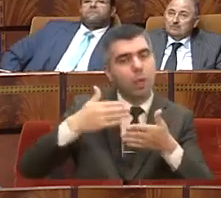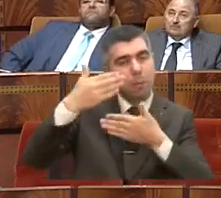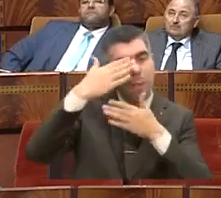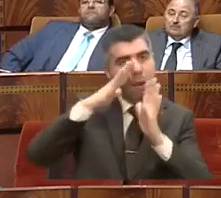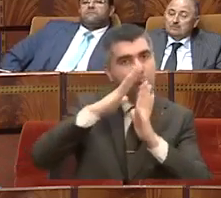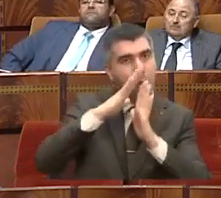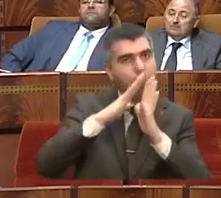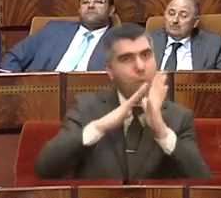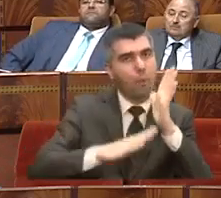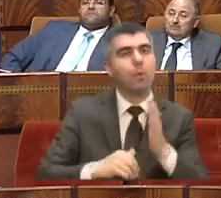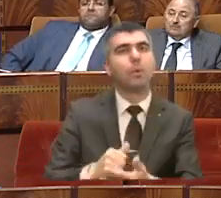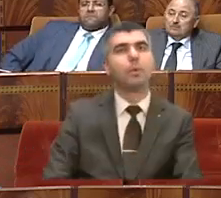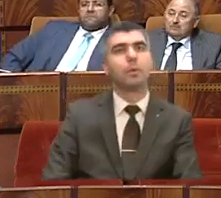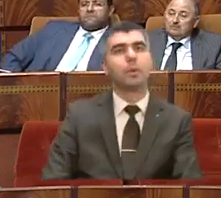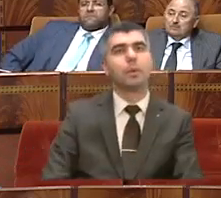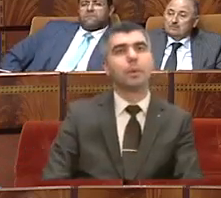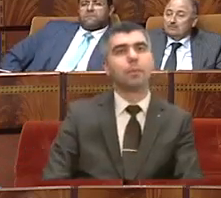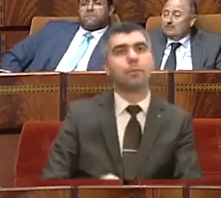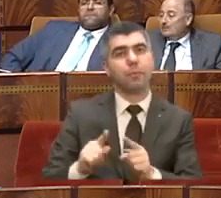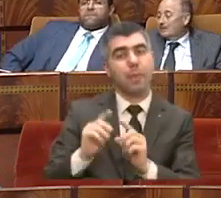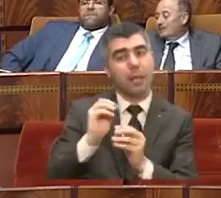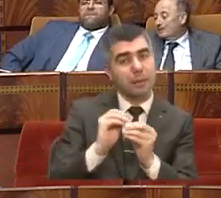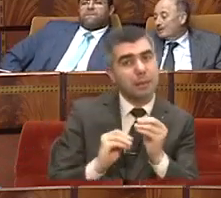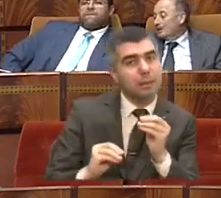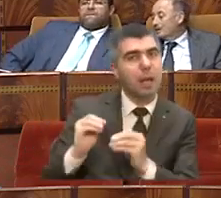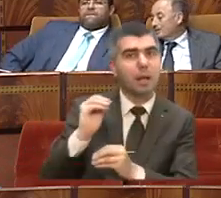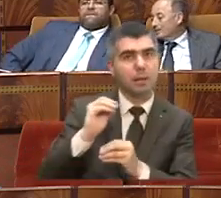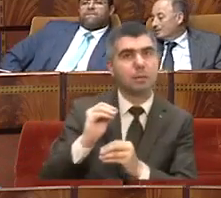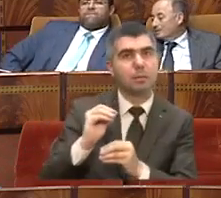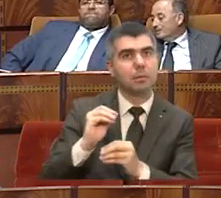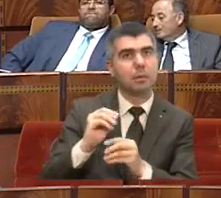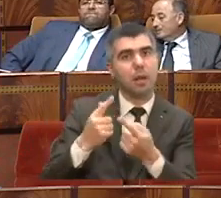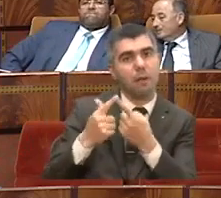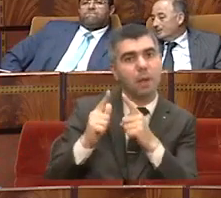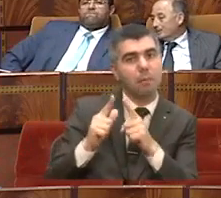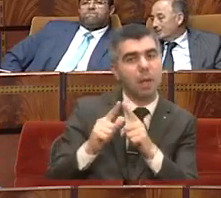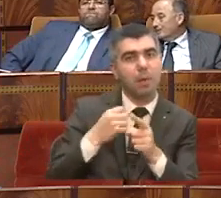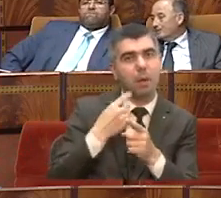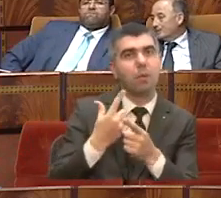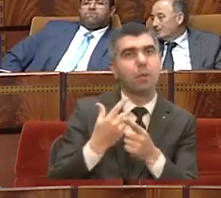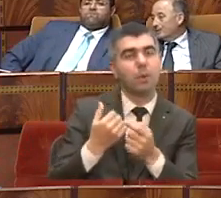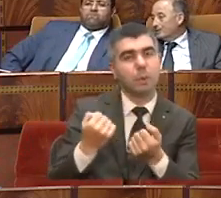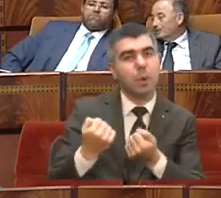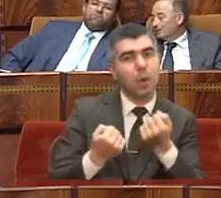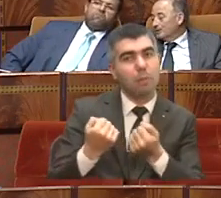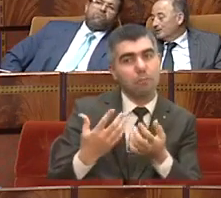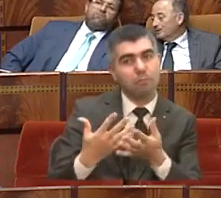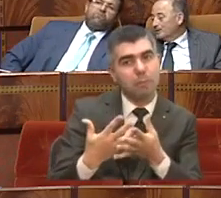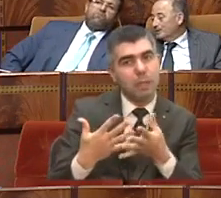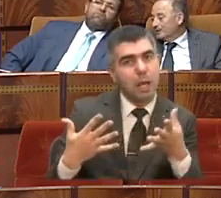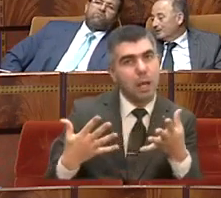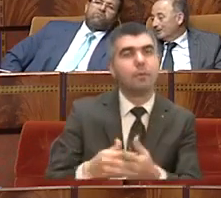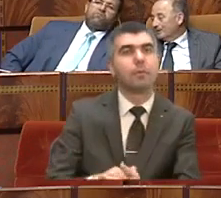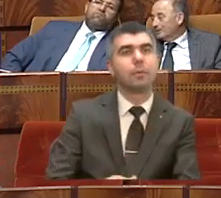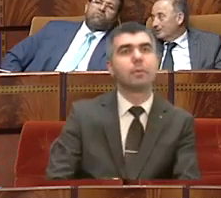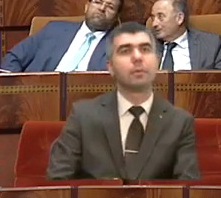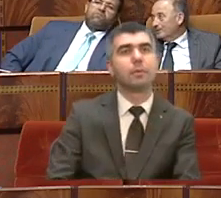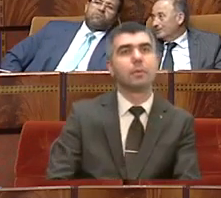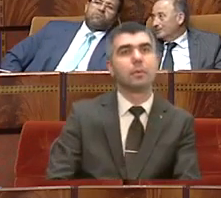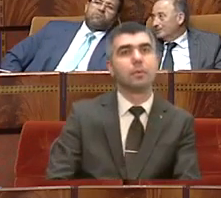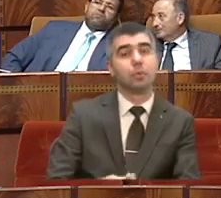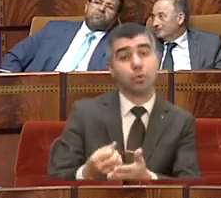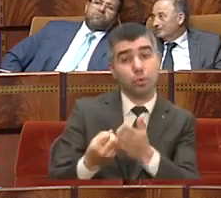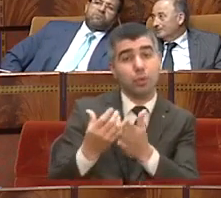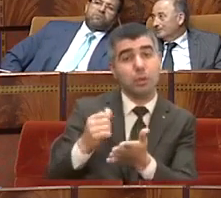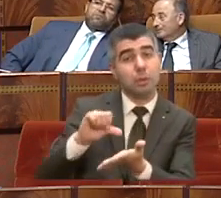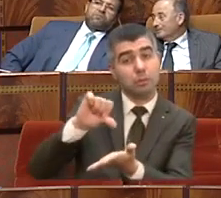لأنه أمام تزايد ديال الطلب في هذا المجال يجب خلق نقط